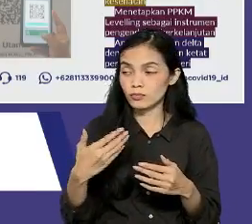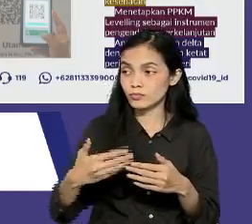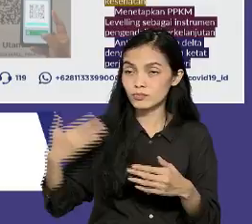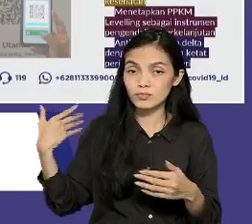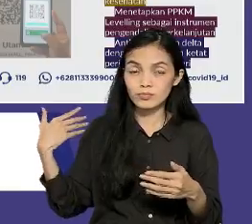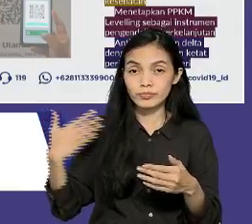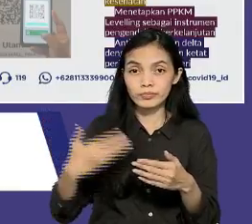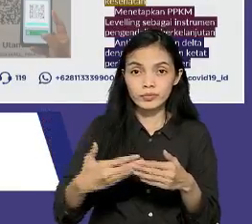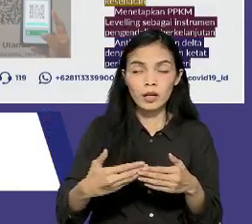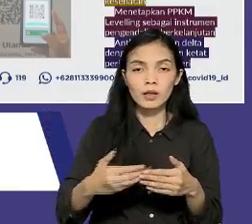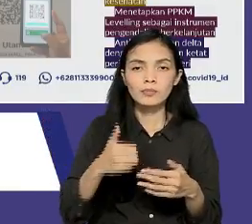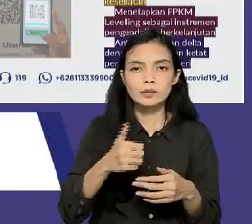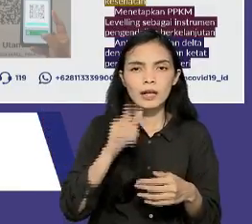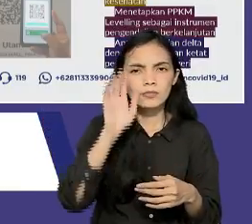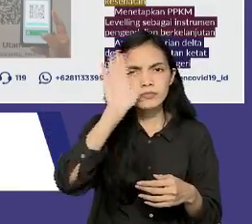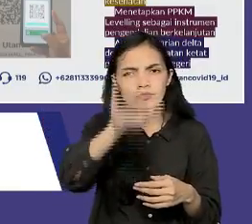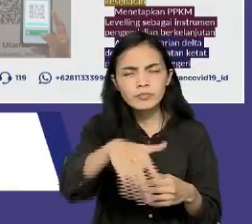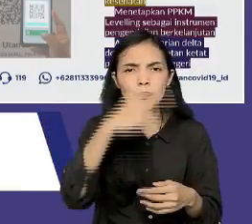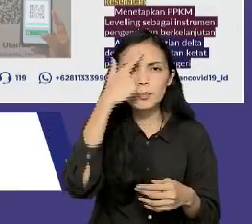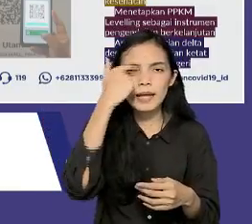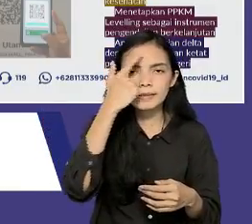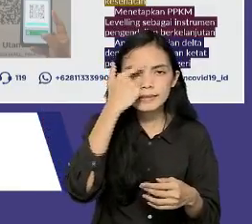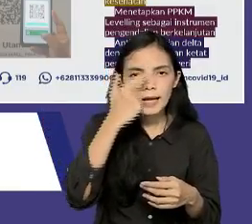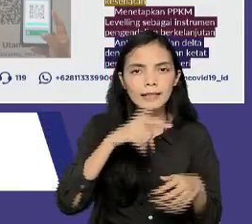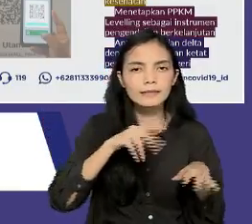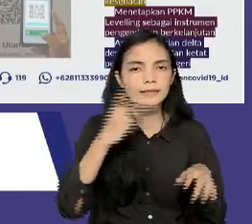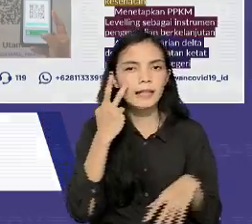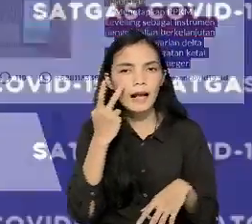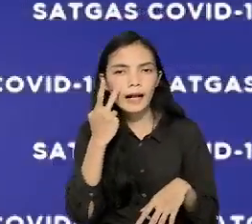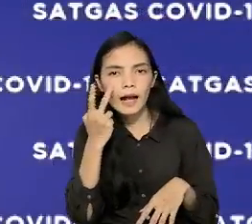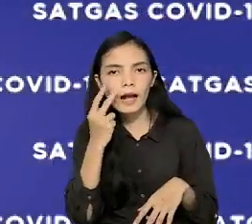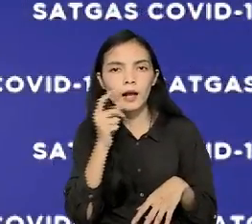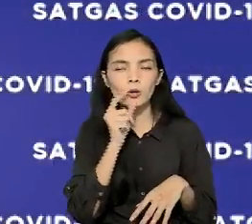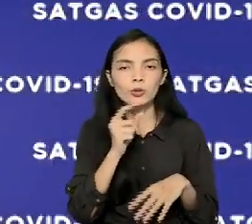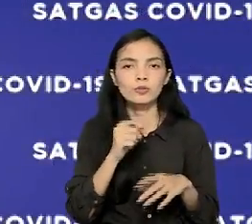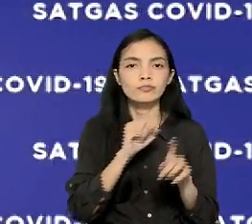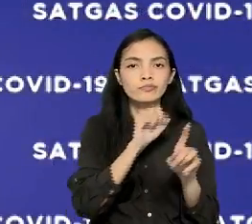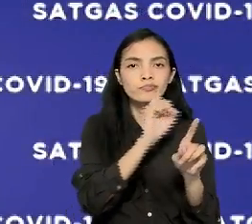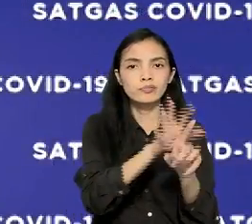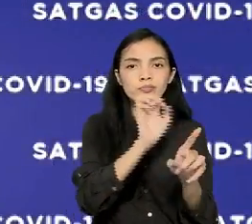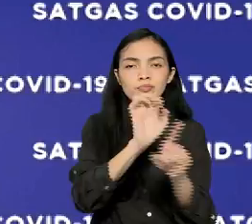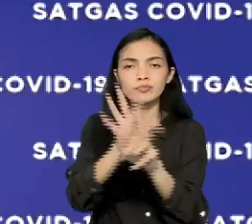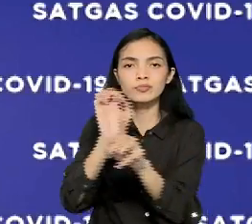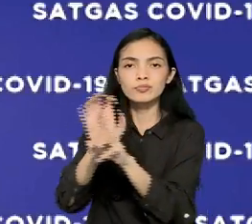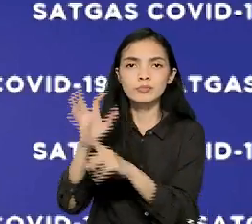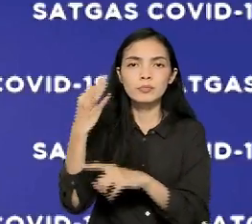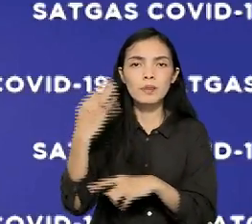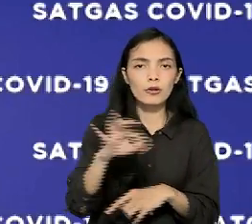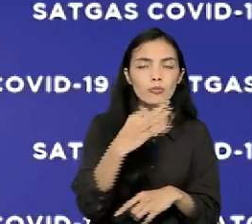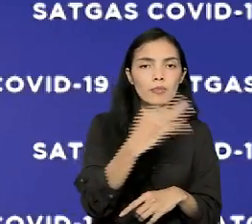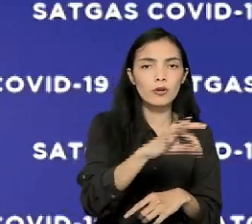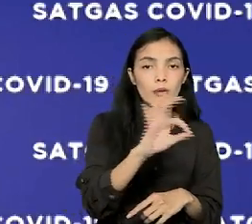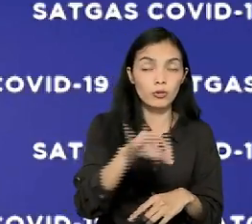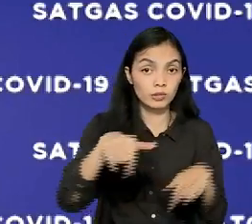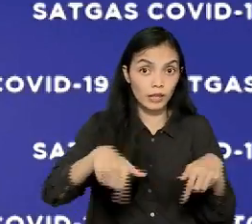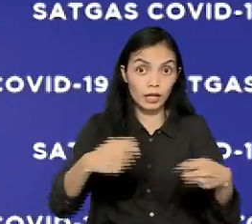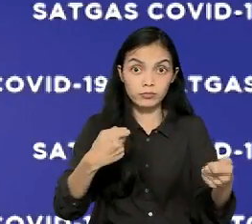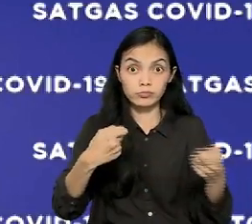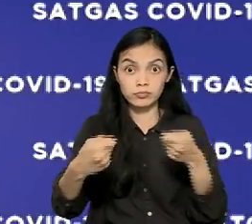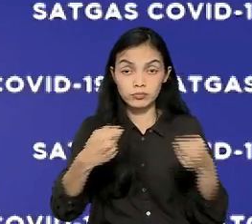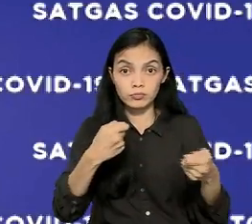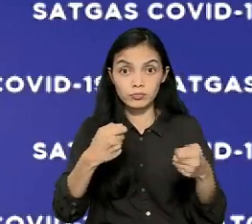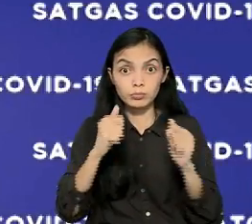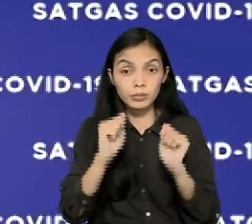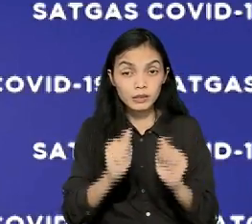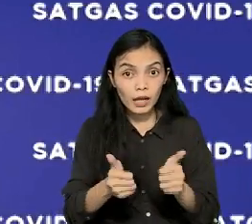kita dalam lebih antisipatif mencegah kemunculan kasus. Kasus yang terkendali saat ini